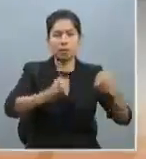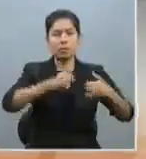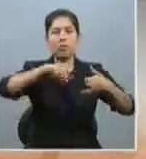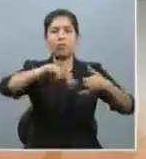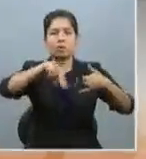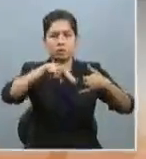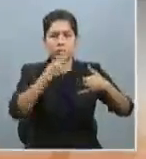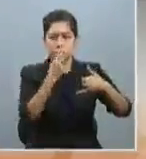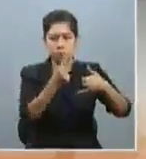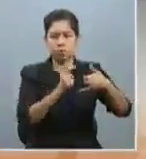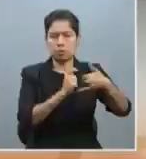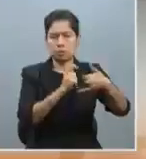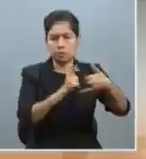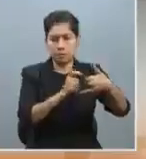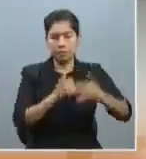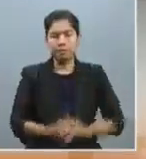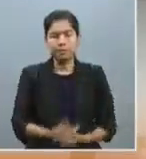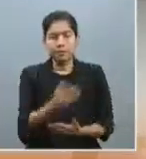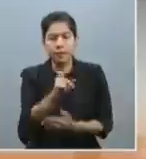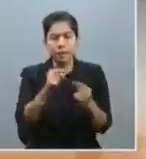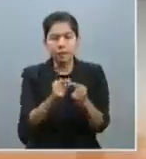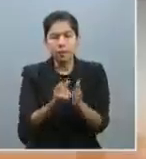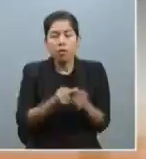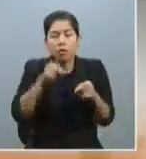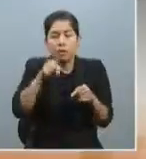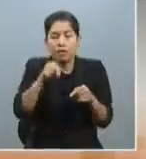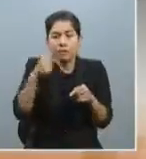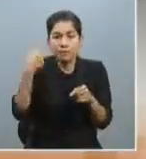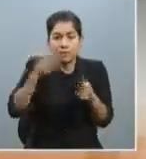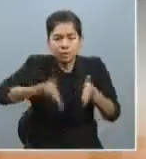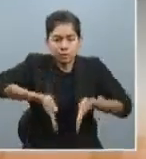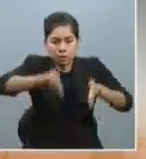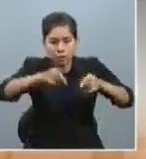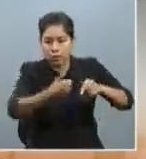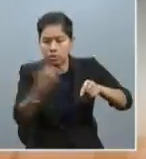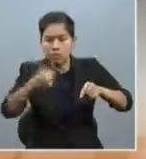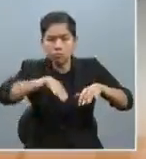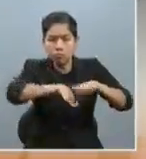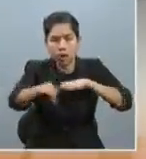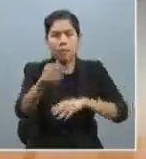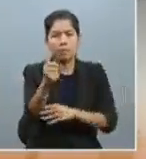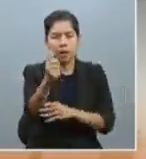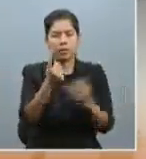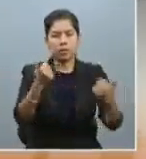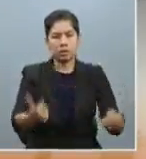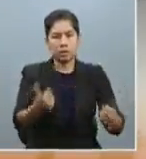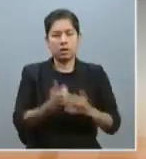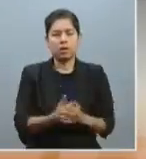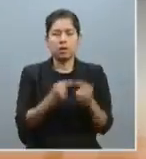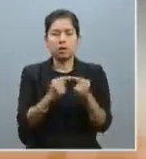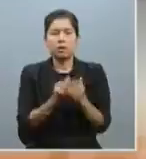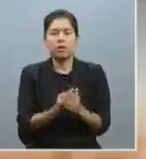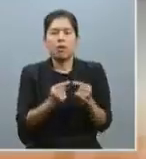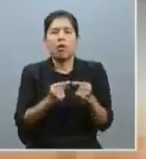แล้วก็ในเส้นทางตรงนี้ยังมีเส้นทางอื่นที่สามารถใช้หลบหนีได้ขณะนี้กำลังเร่งตรวจสอบกรณีที่พรรคเพื่อไทยออกแถลงการณ์ให้รัฐบา